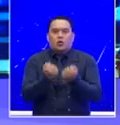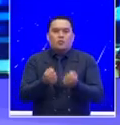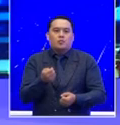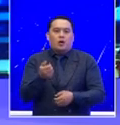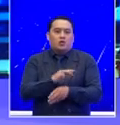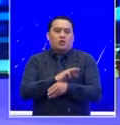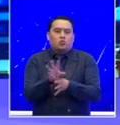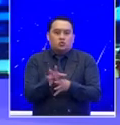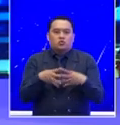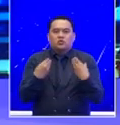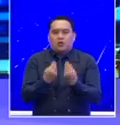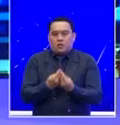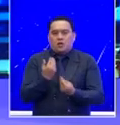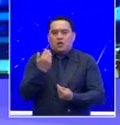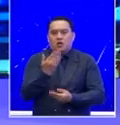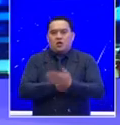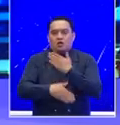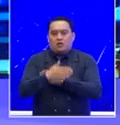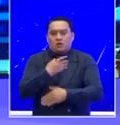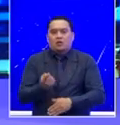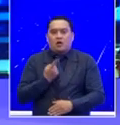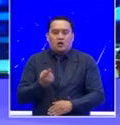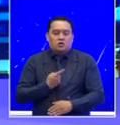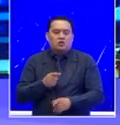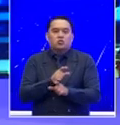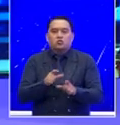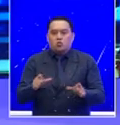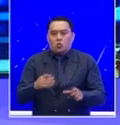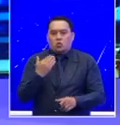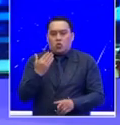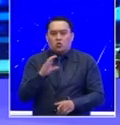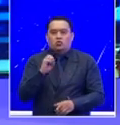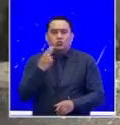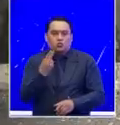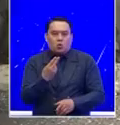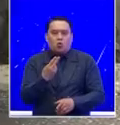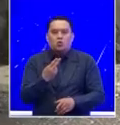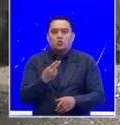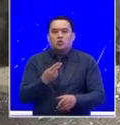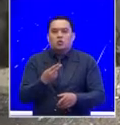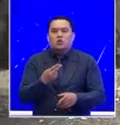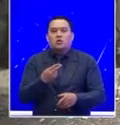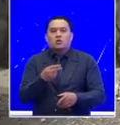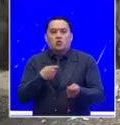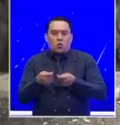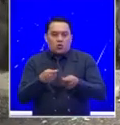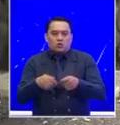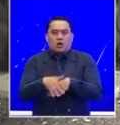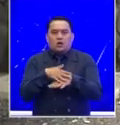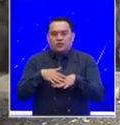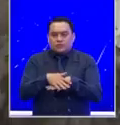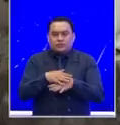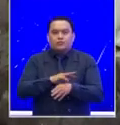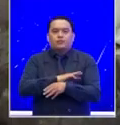для малоимущих и многодетных семей, так для инвалидов и одиноких пожилых людей. Помимо социального шефства, уязвимых